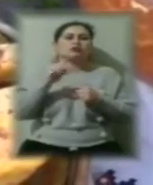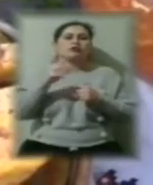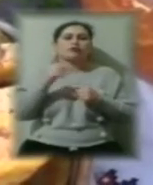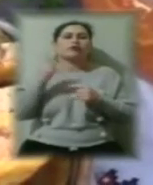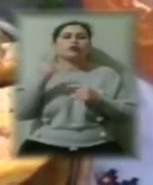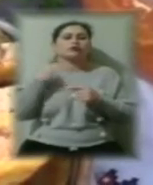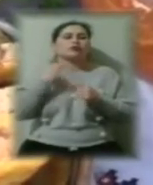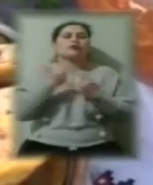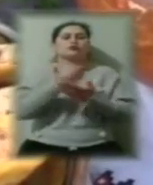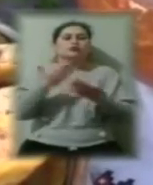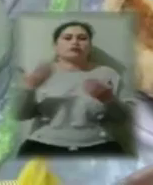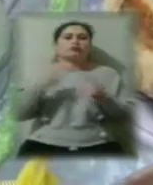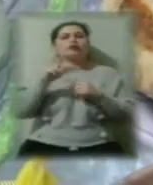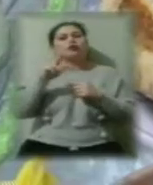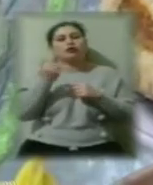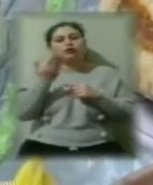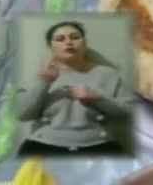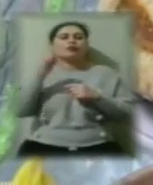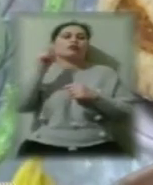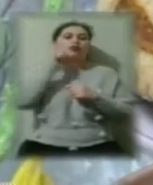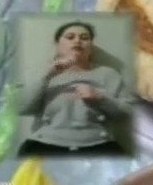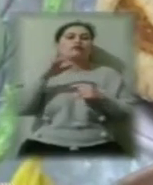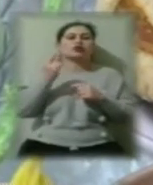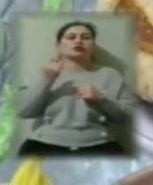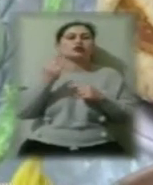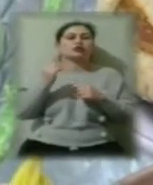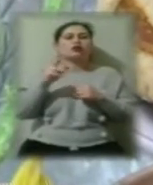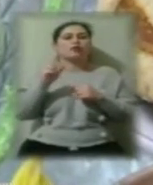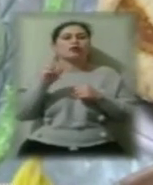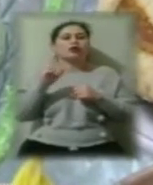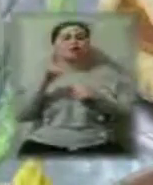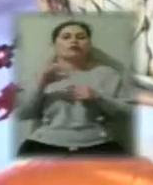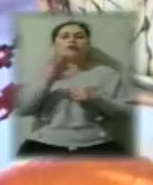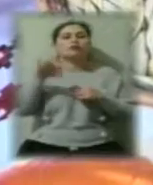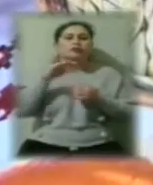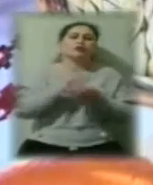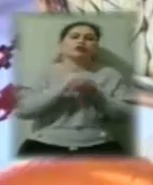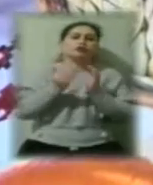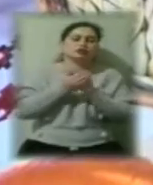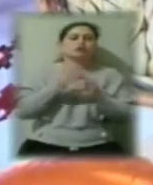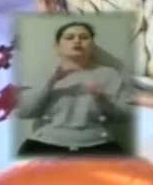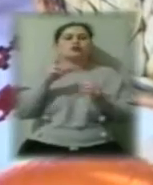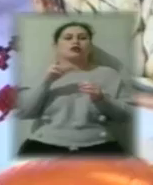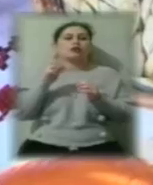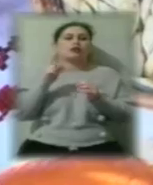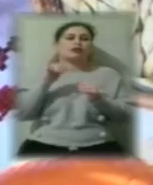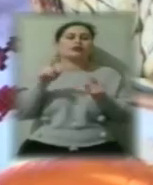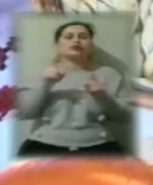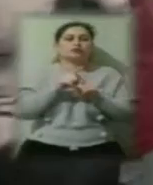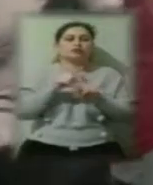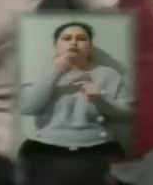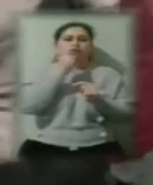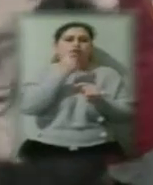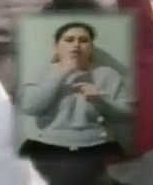тут і кашу по-українськи, фаршировані кабаки, млинці та пиріжки з кабаками. І, звичайно ж, смажене гарбузове